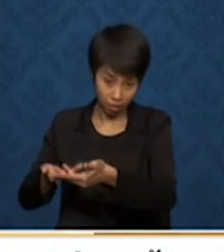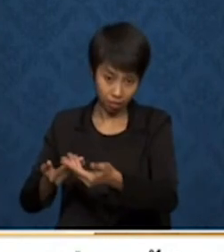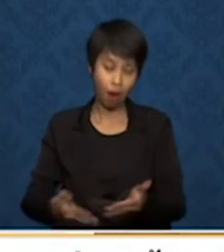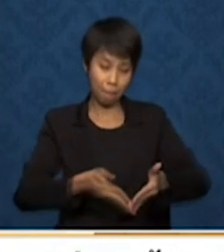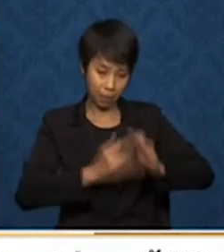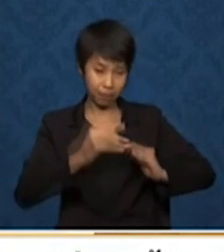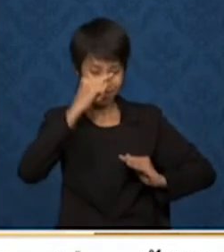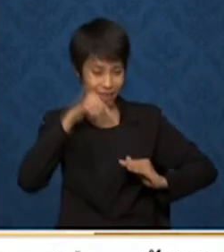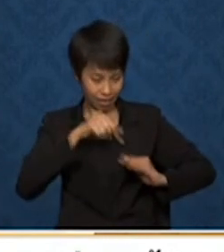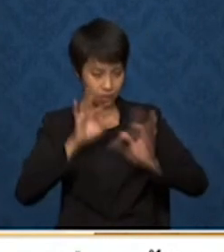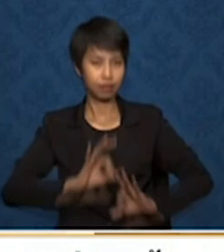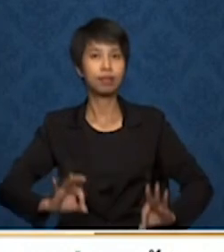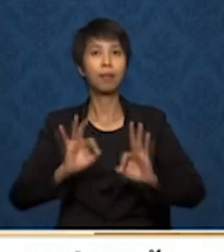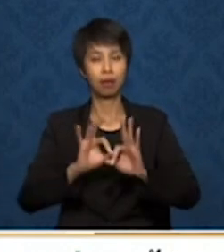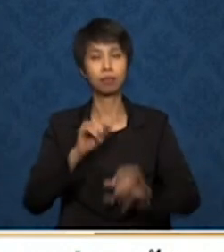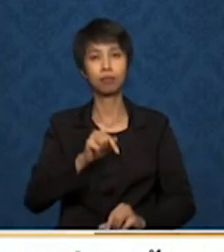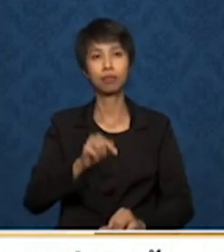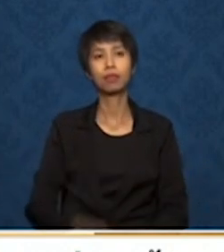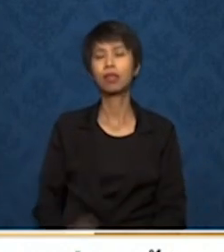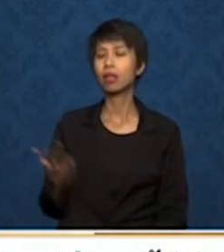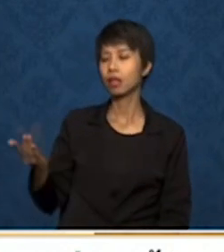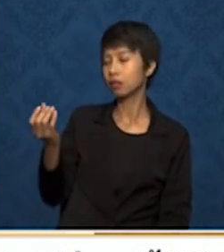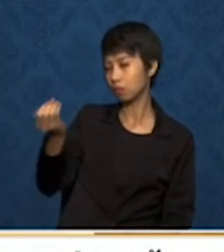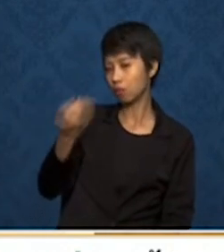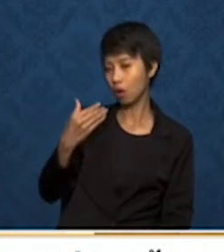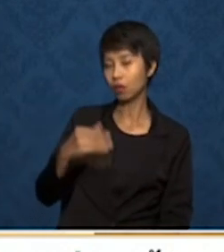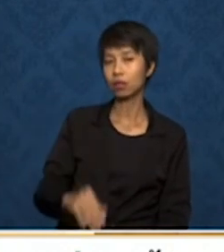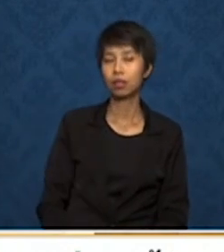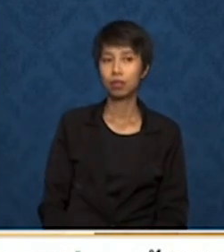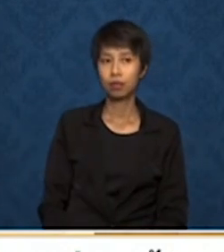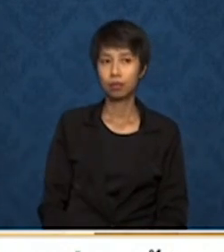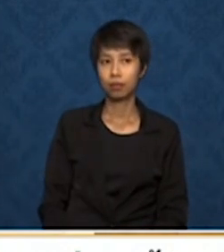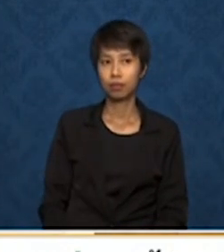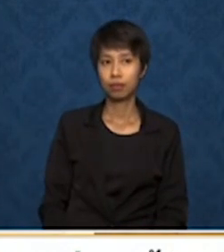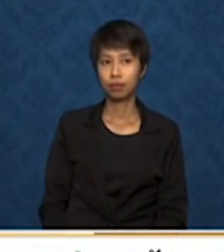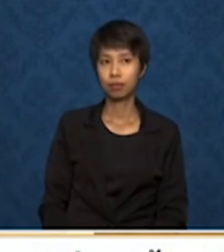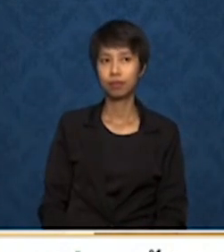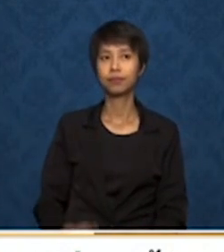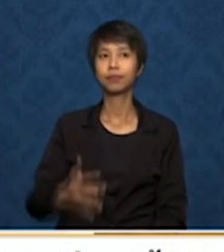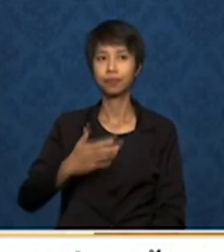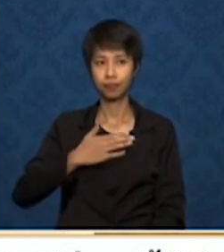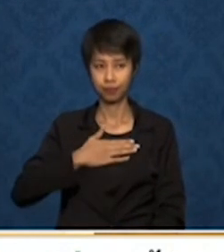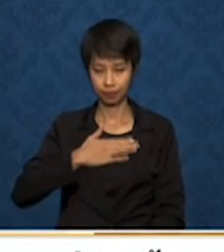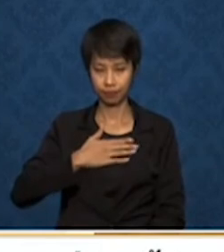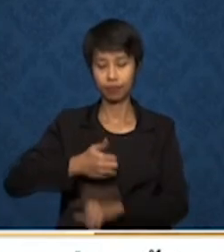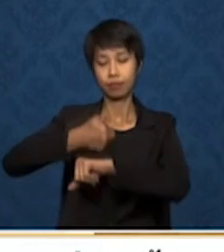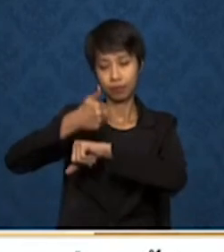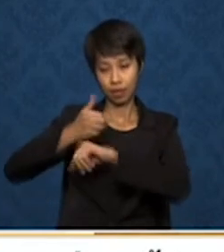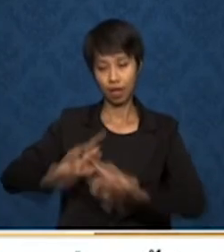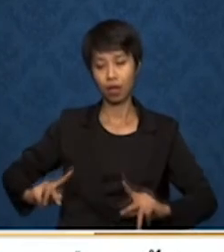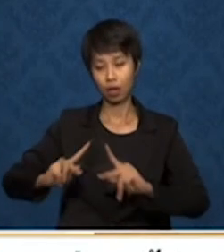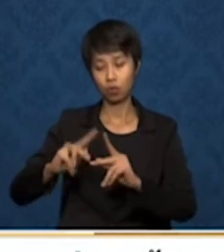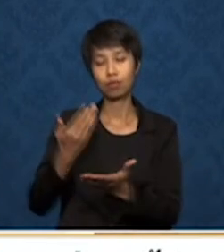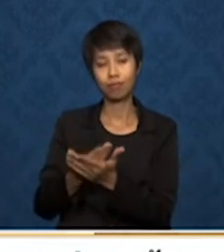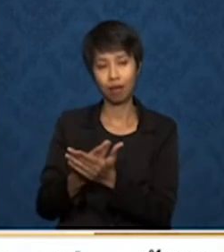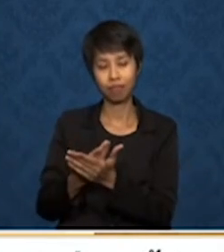ี่ท่บอกมาบอกว่า รมโสวัย กัผมบอกลั